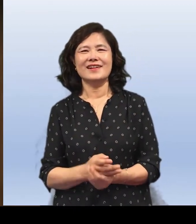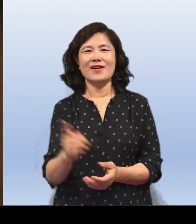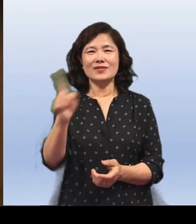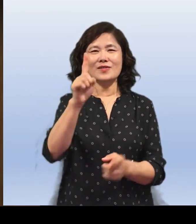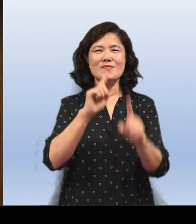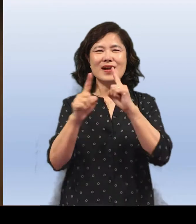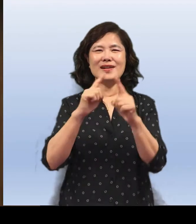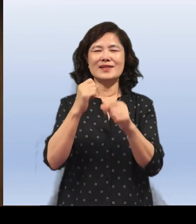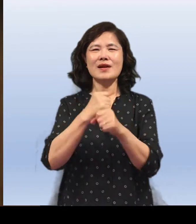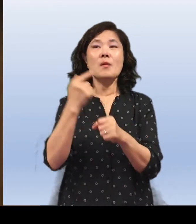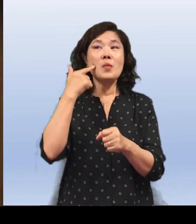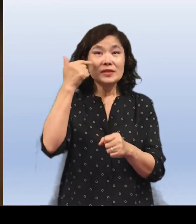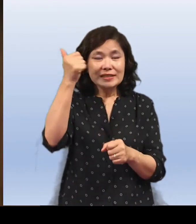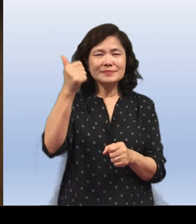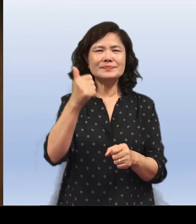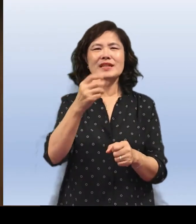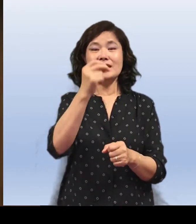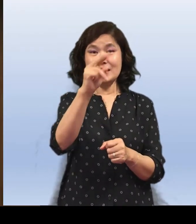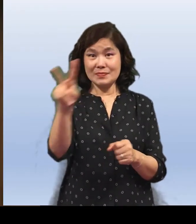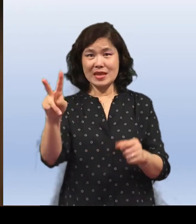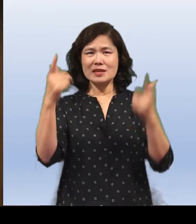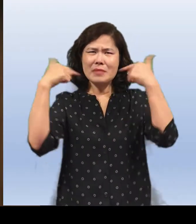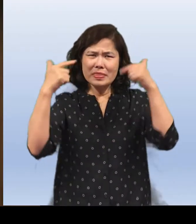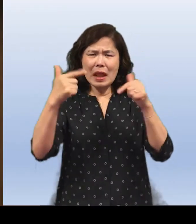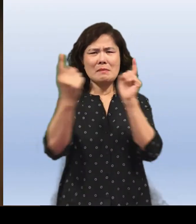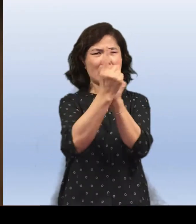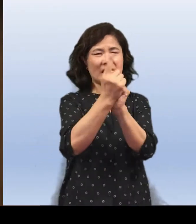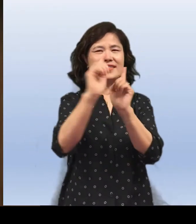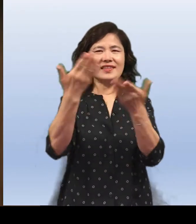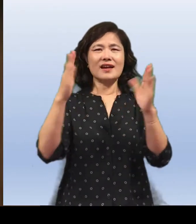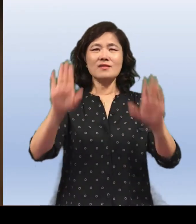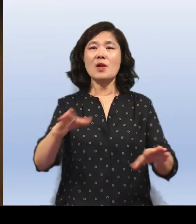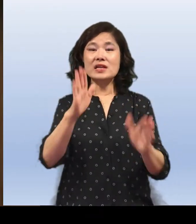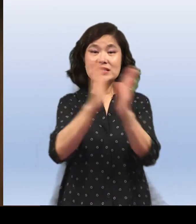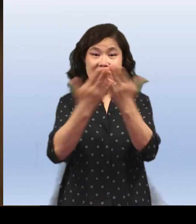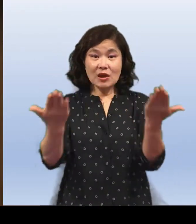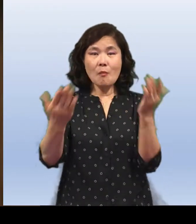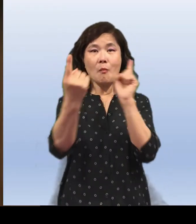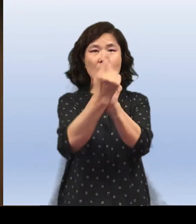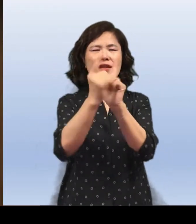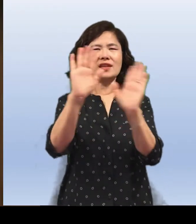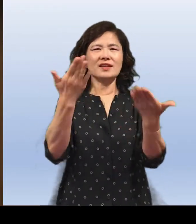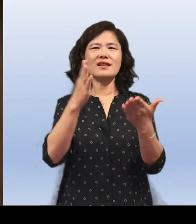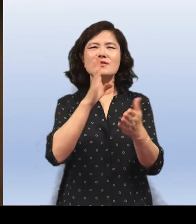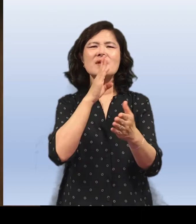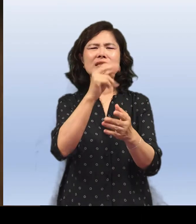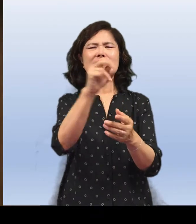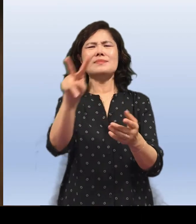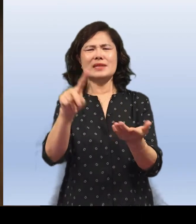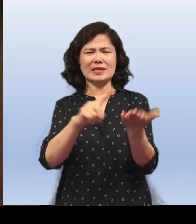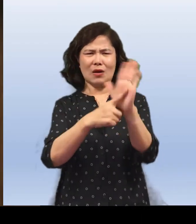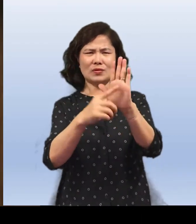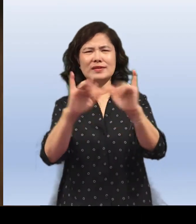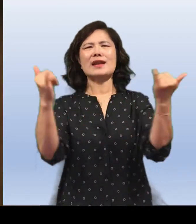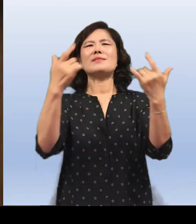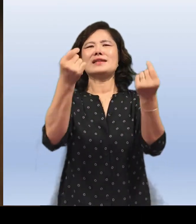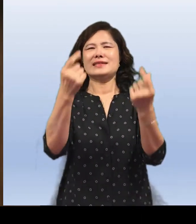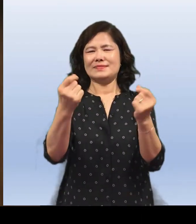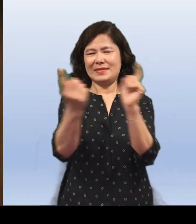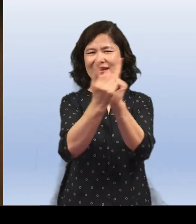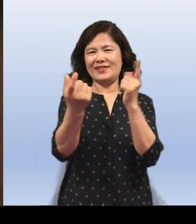어떤 말을 하셨냐면, 목사님, TV에서만 뵙다가 이렇게 뵙게 되니까 꼭 연예인을 만나는 것 같습니다. 이런 얘기를